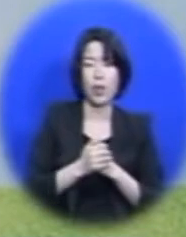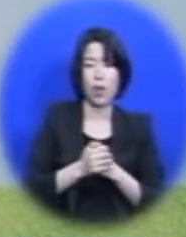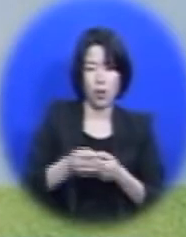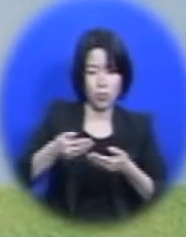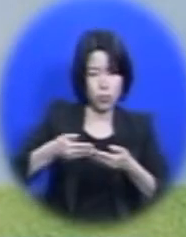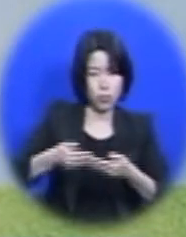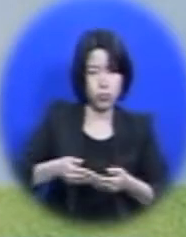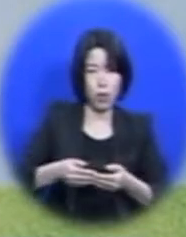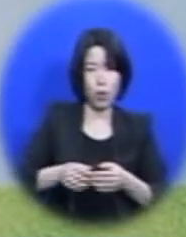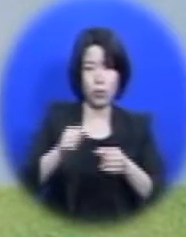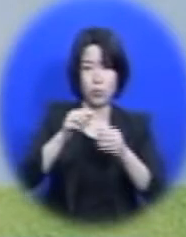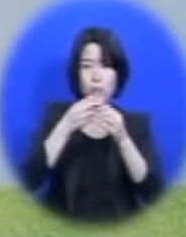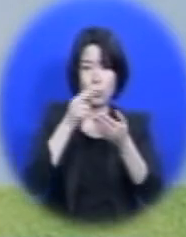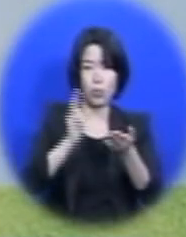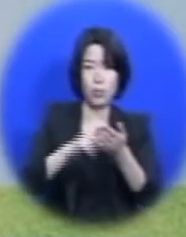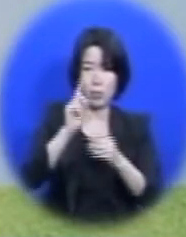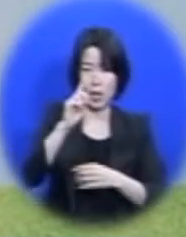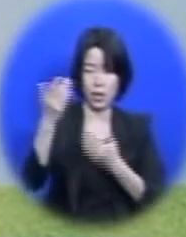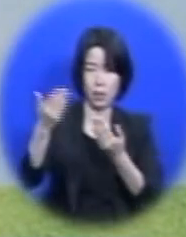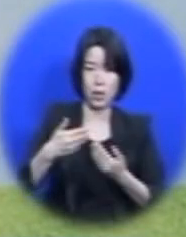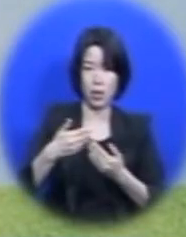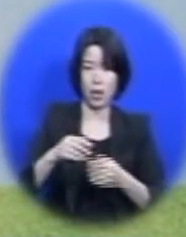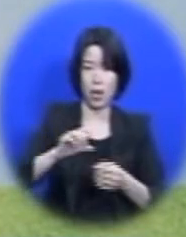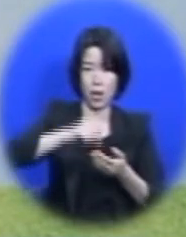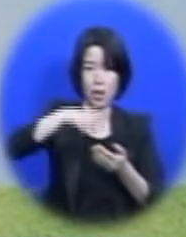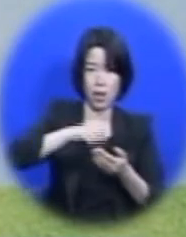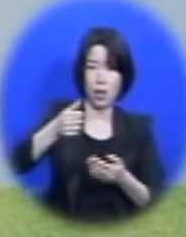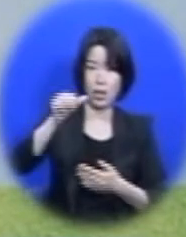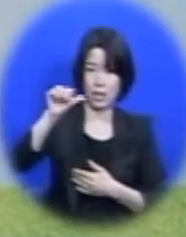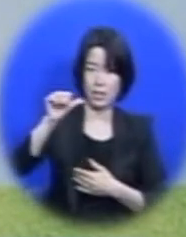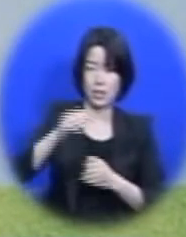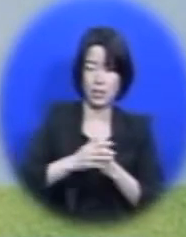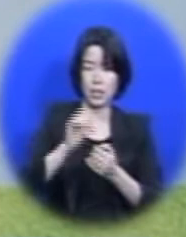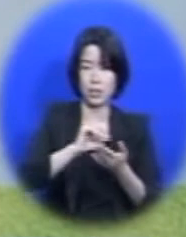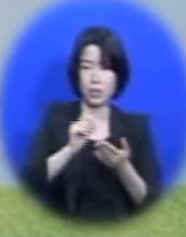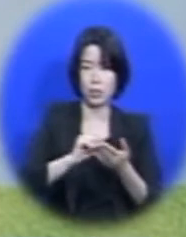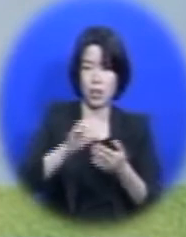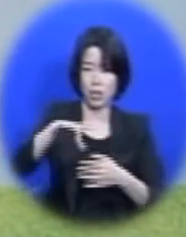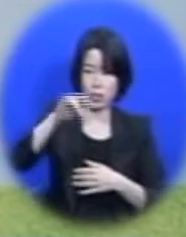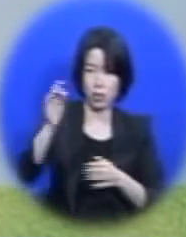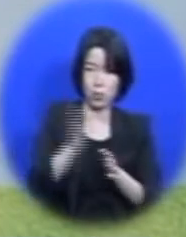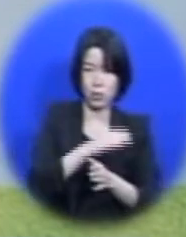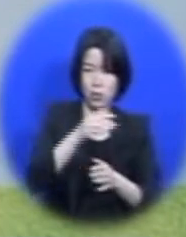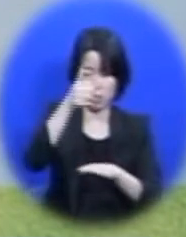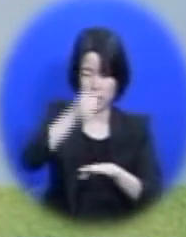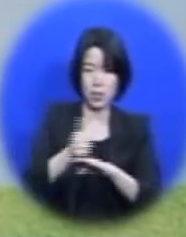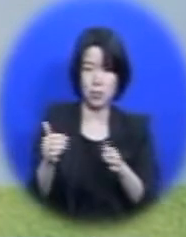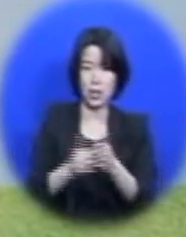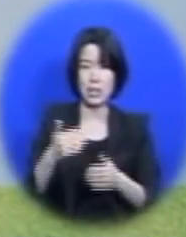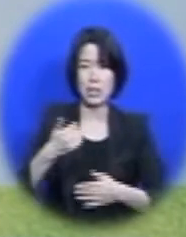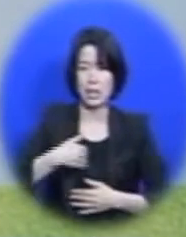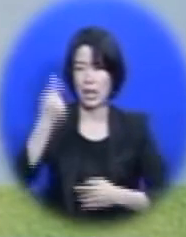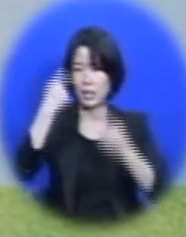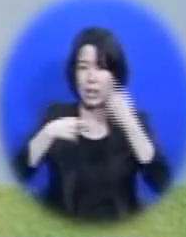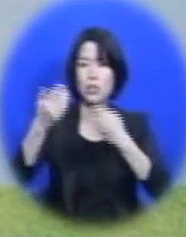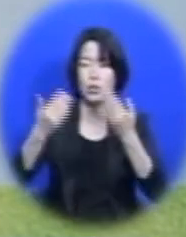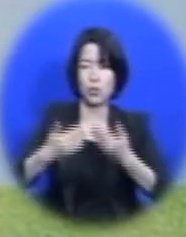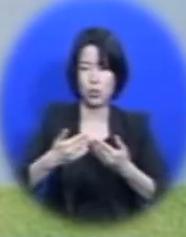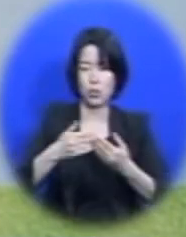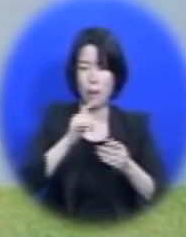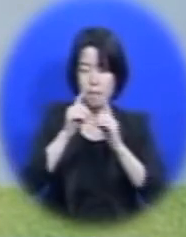한 통을 받았다. 다섯 장이나 쓴 그 편지에는 처음부터 끝까지 나를 난도질하는 글이 쓰여